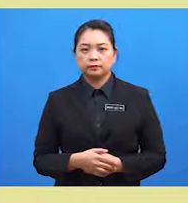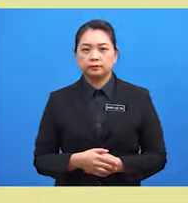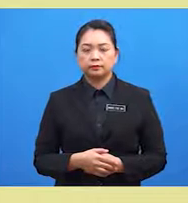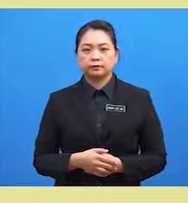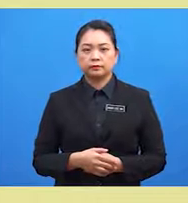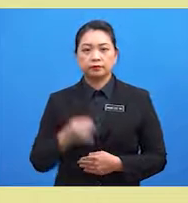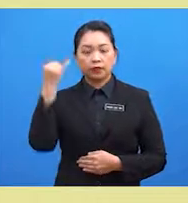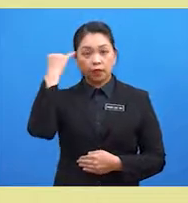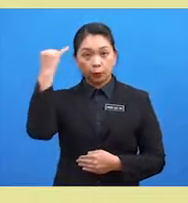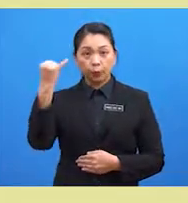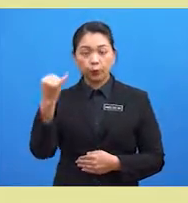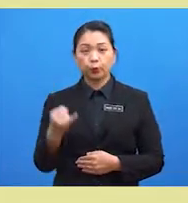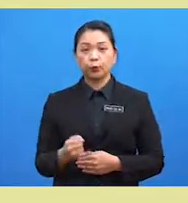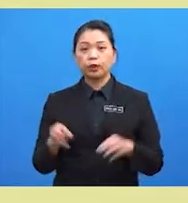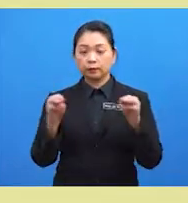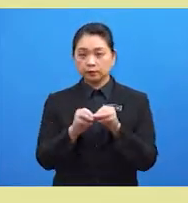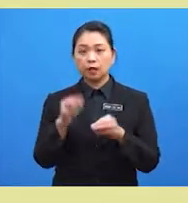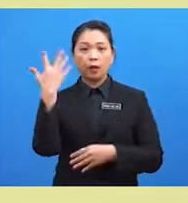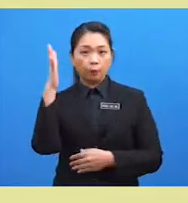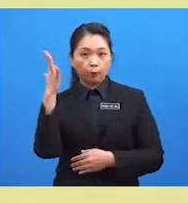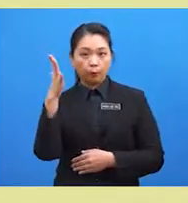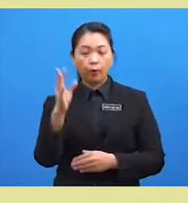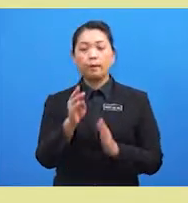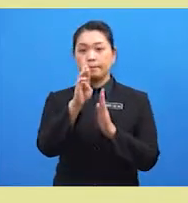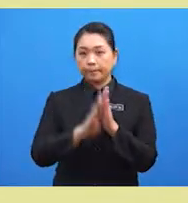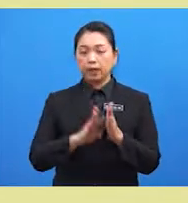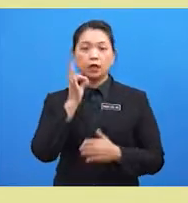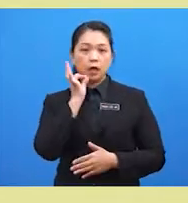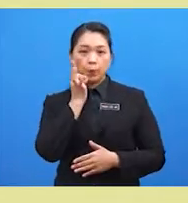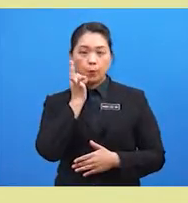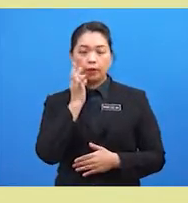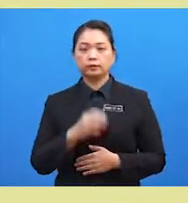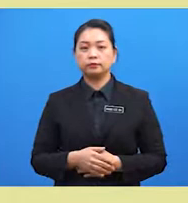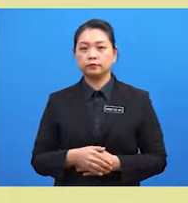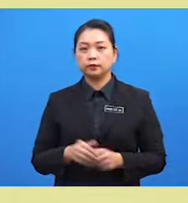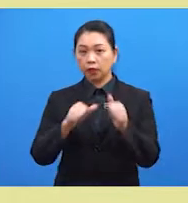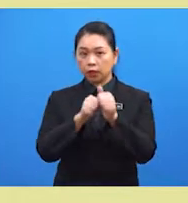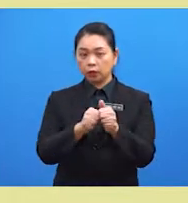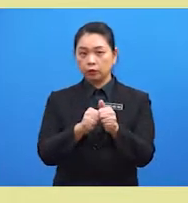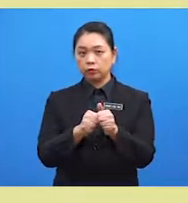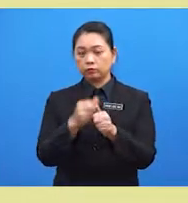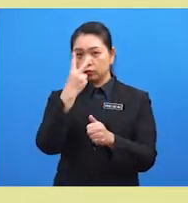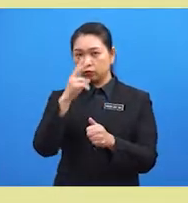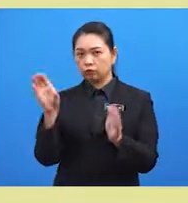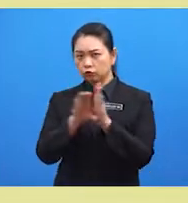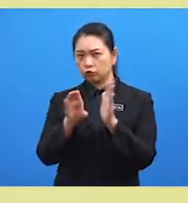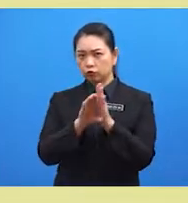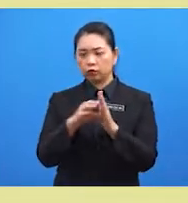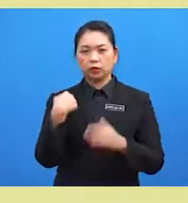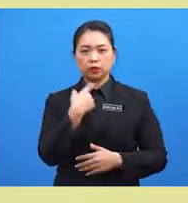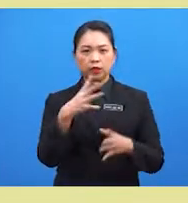Ilmu umpama pohon berbuah. Berdasarkan contoh, kita dapat